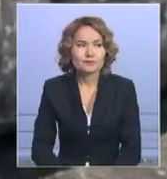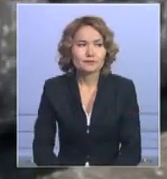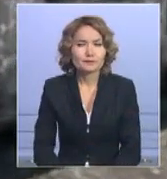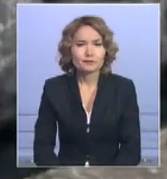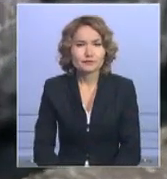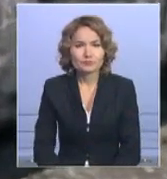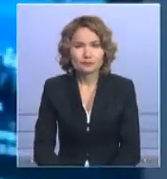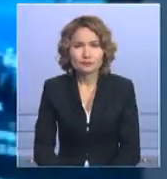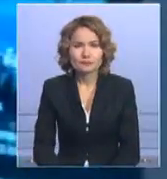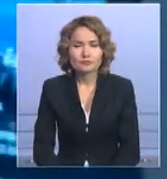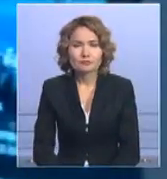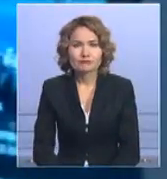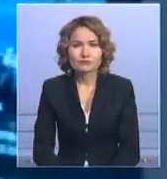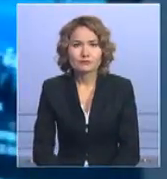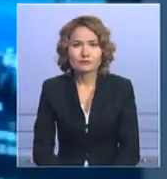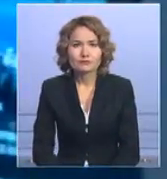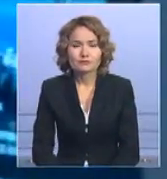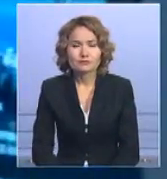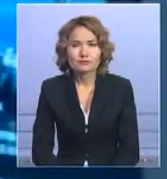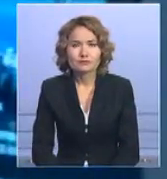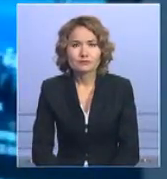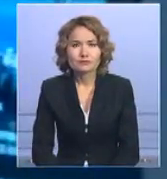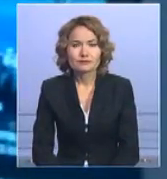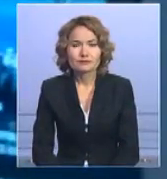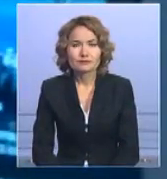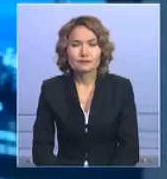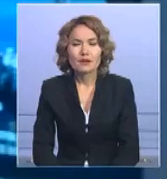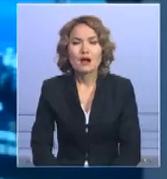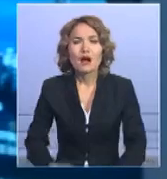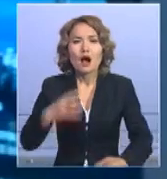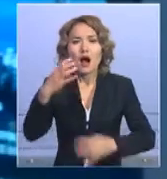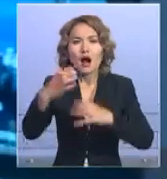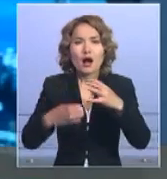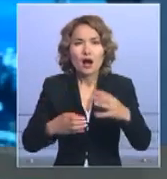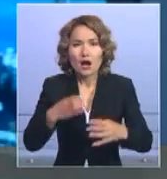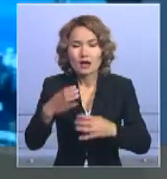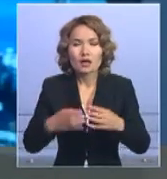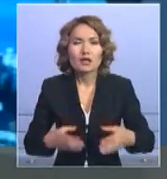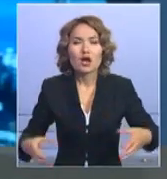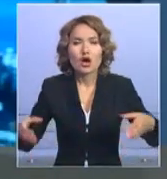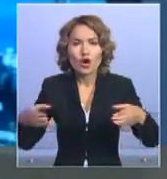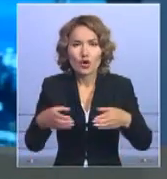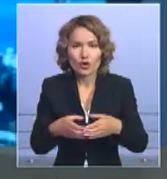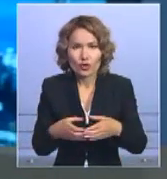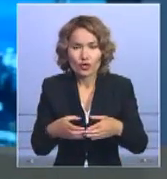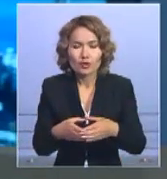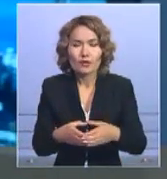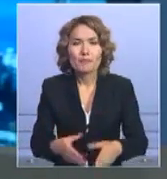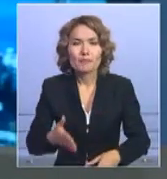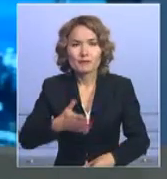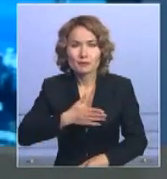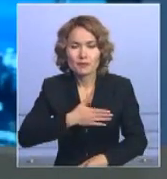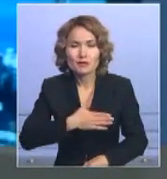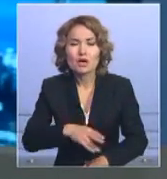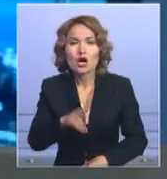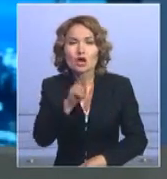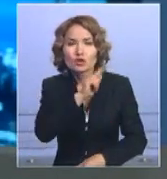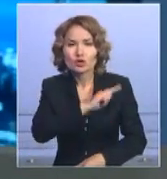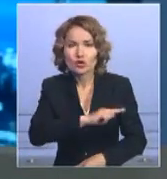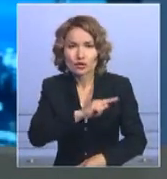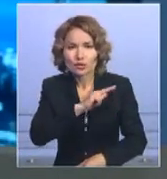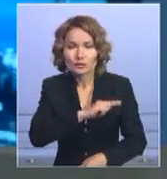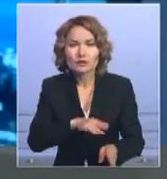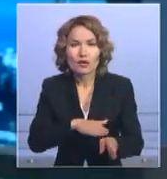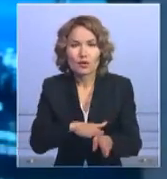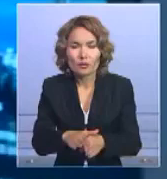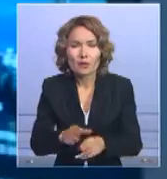отыр. Bu sınırlar böylece halkaralık uyumlar kabullanuğa tiz şişimlerde keyinge şegirgen sayın sodurlardın mümkündükü